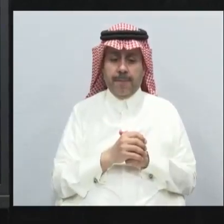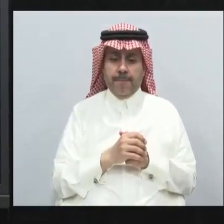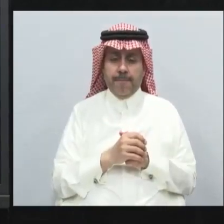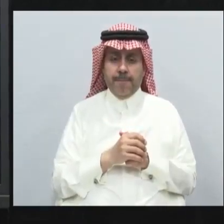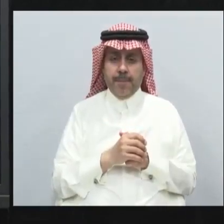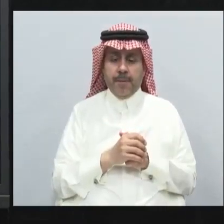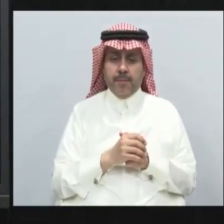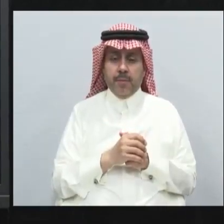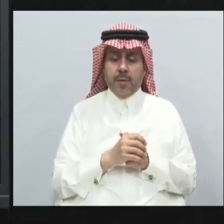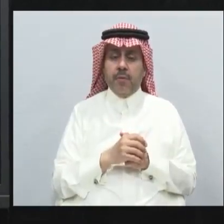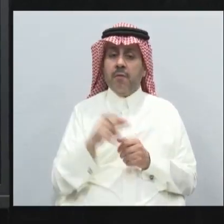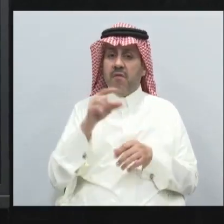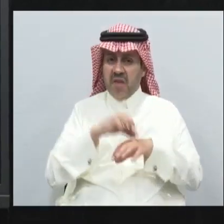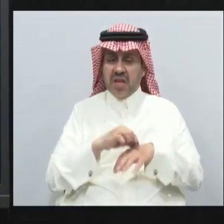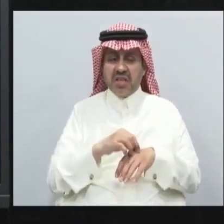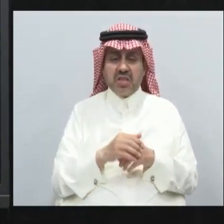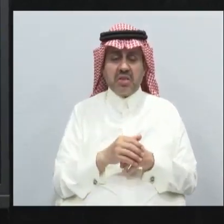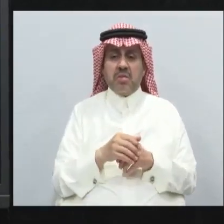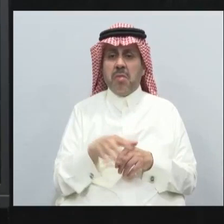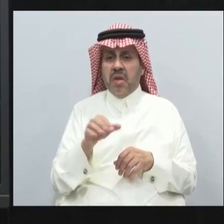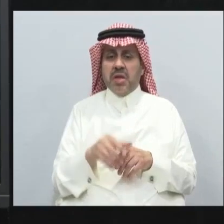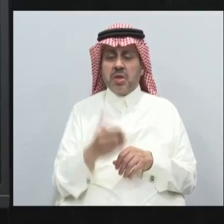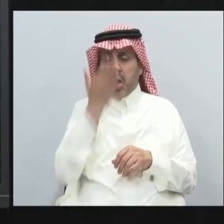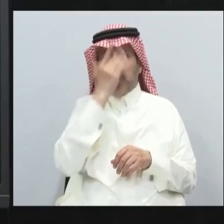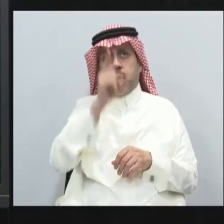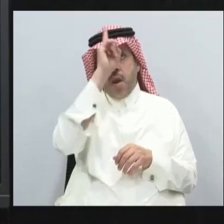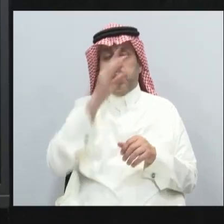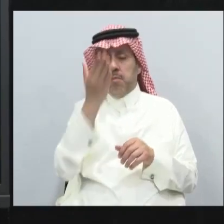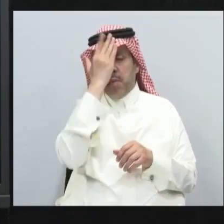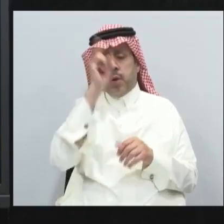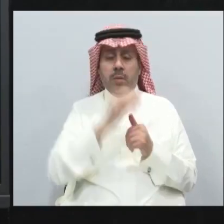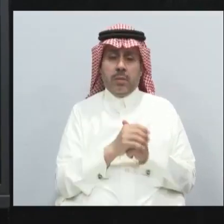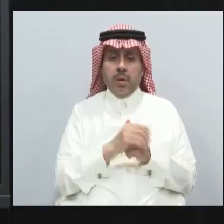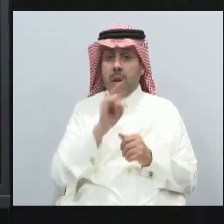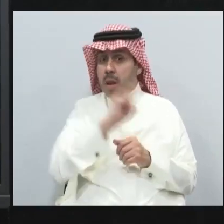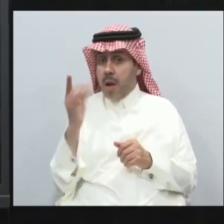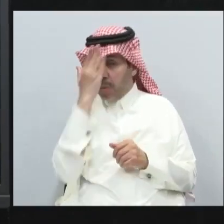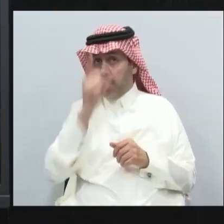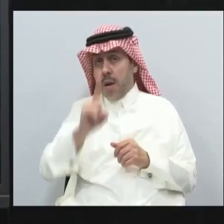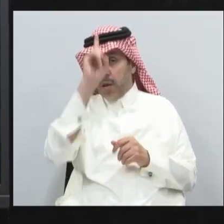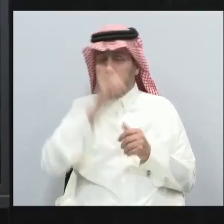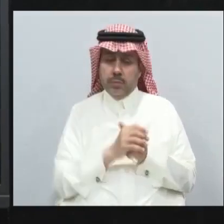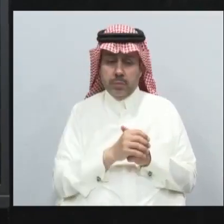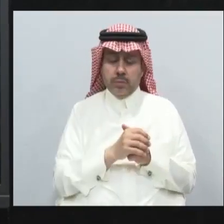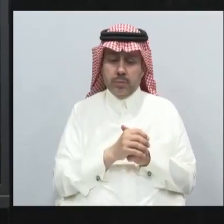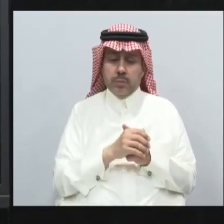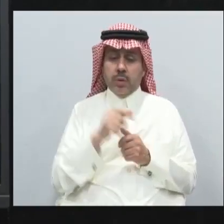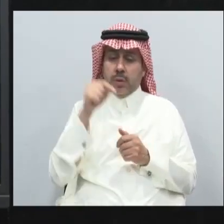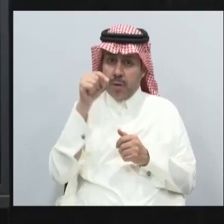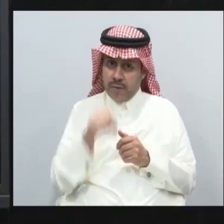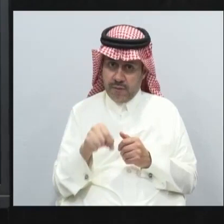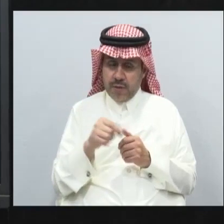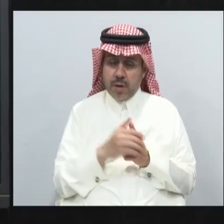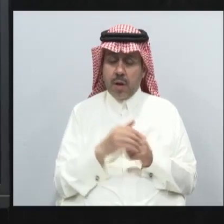جل وعلا فبعضهم يجعل معبوده هو الله فلو قلت لا معبود الا الله فانت كانك تقر